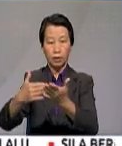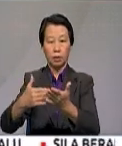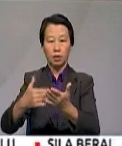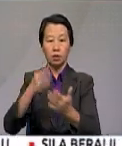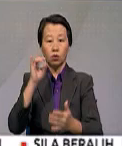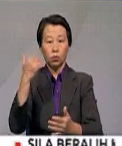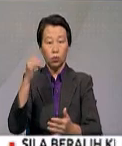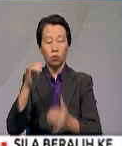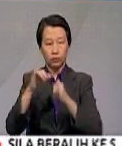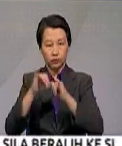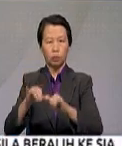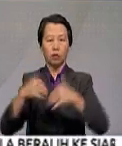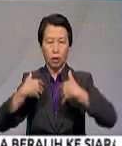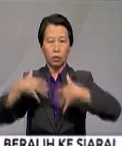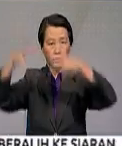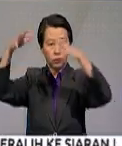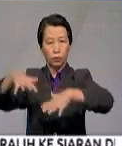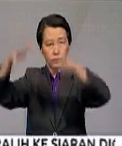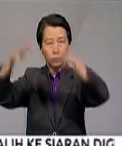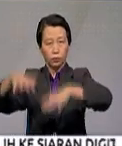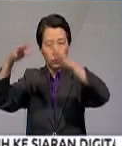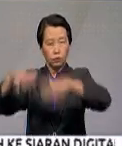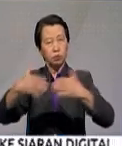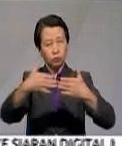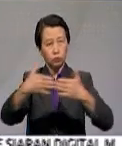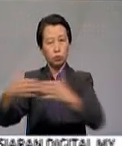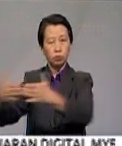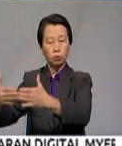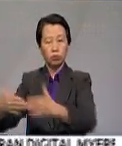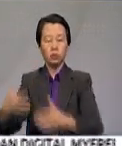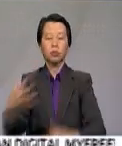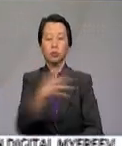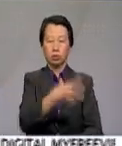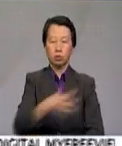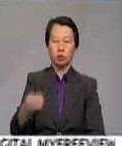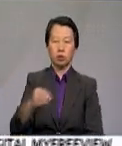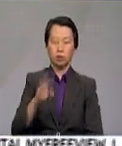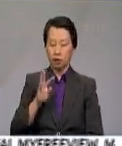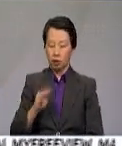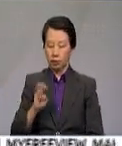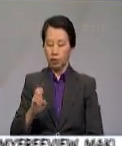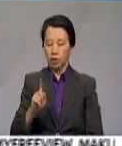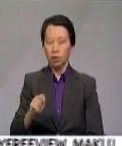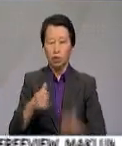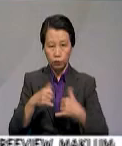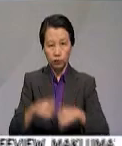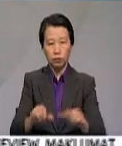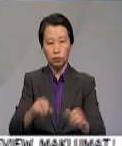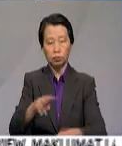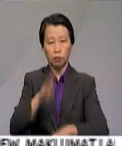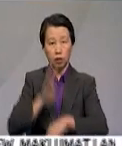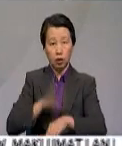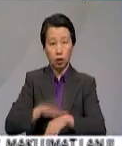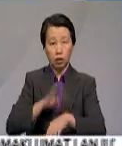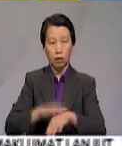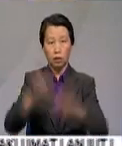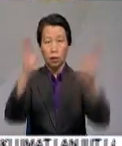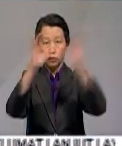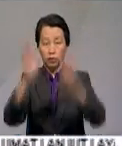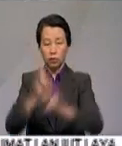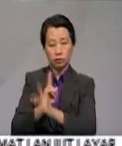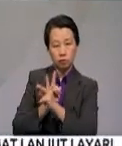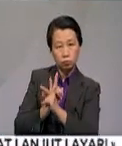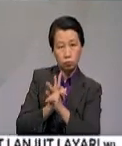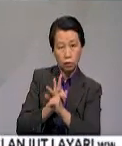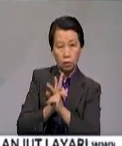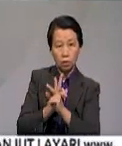lagi mengalami hujan yang berterusan. Tidak terkecuali juga, Met Malaysia masih lagi mengekalkan amaran peringkat cuaca waspada